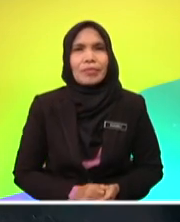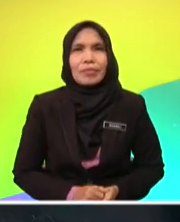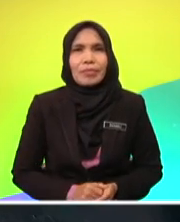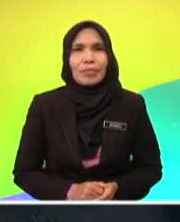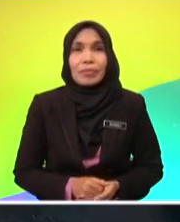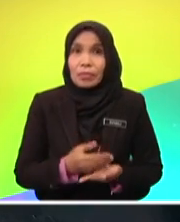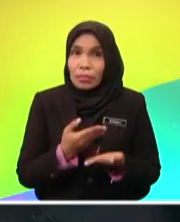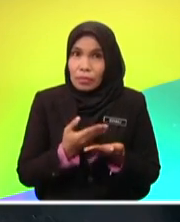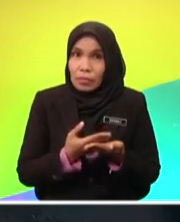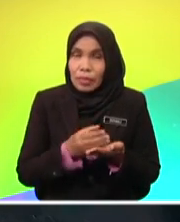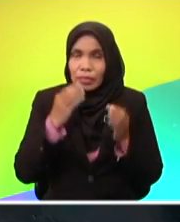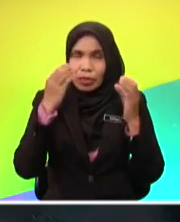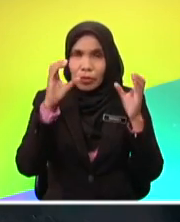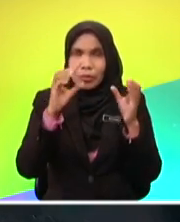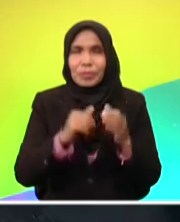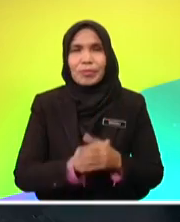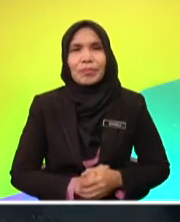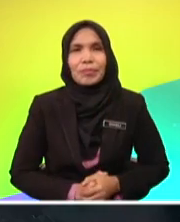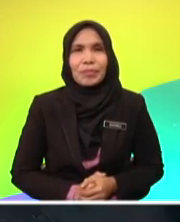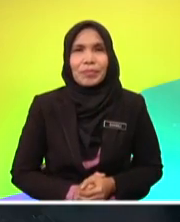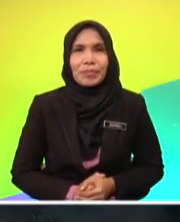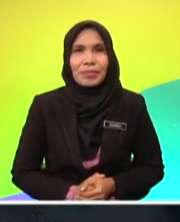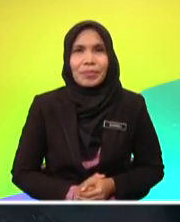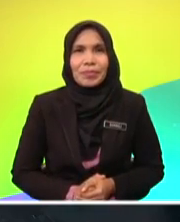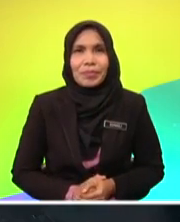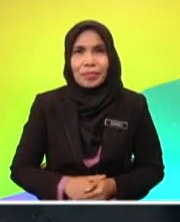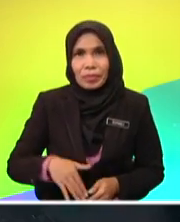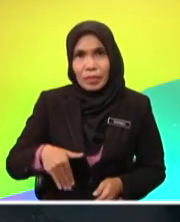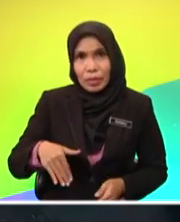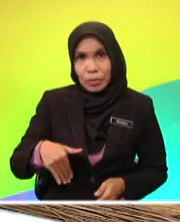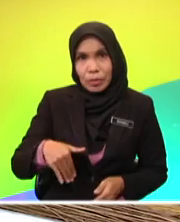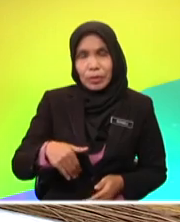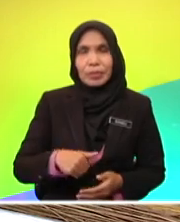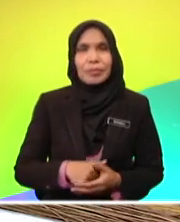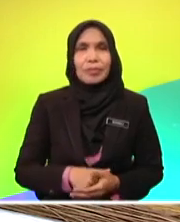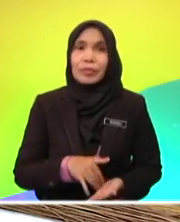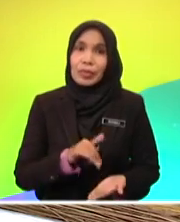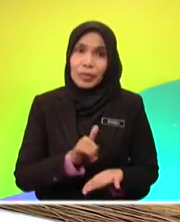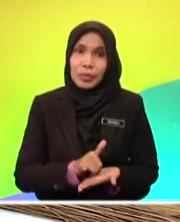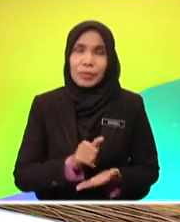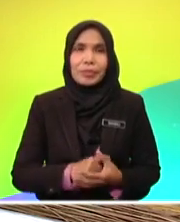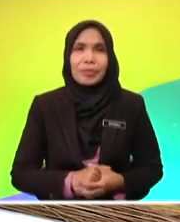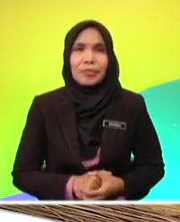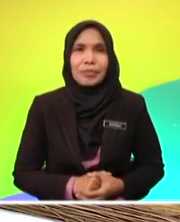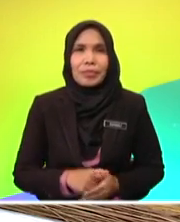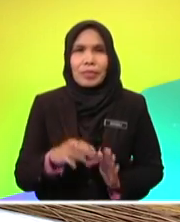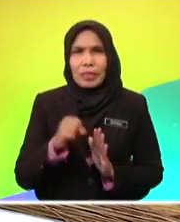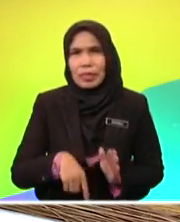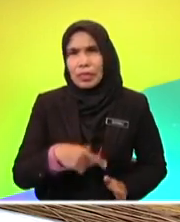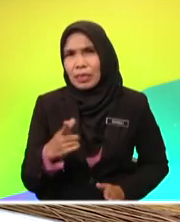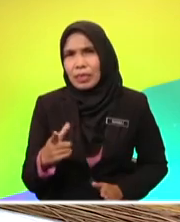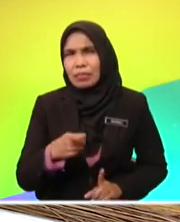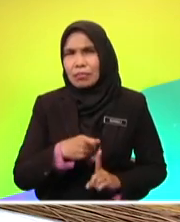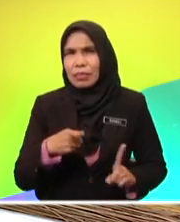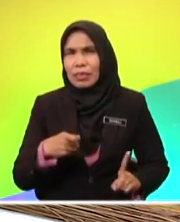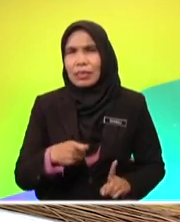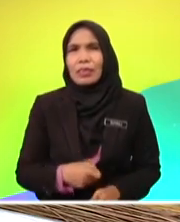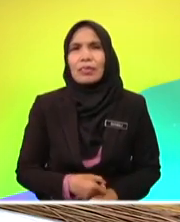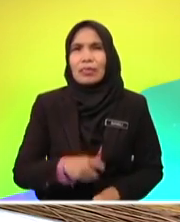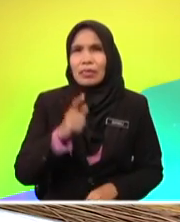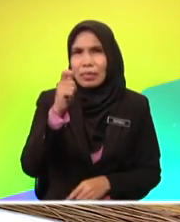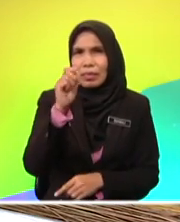seterusnya? Seterusnya. Okay, sebelum Cikgu lanjutkan, Cikgu nak tanya. Selain daripada tabung, daripada tempurung